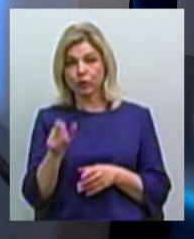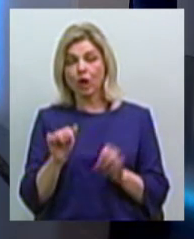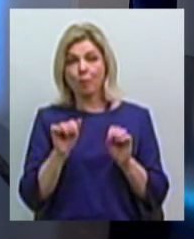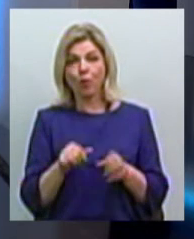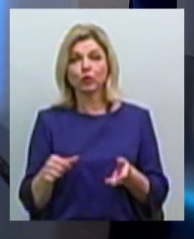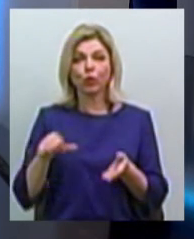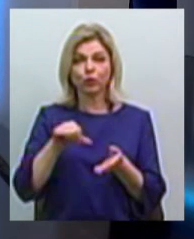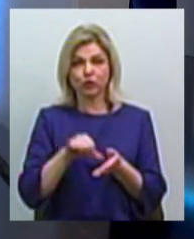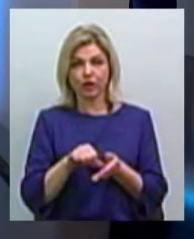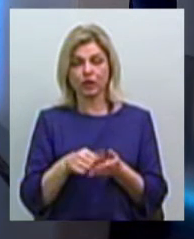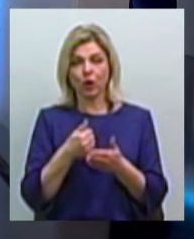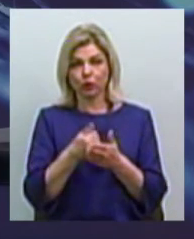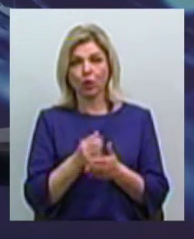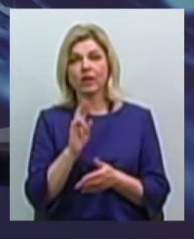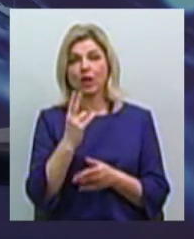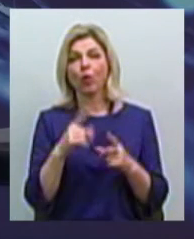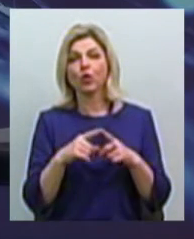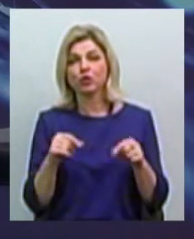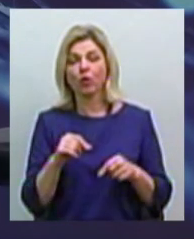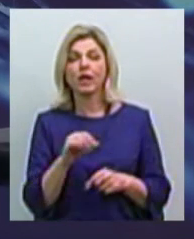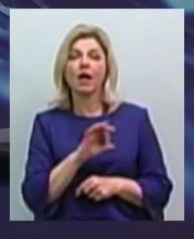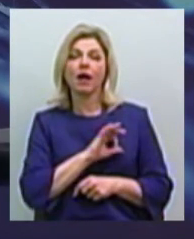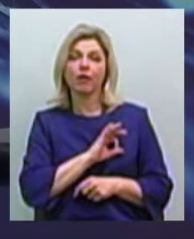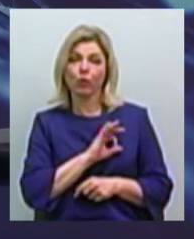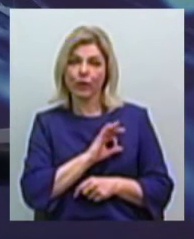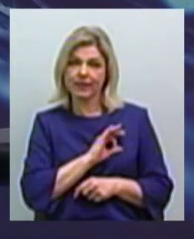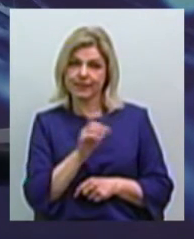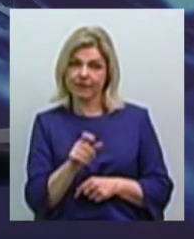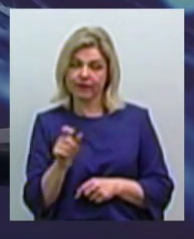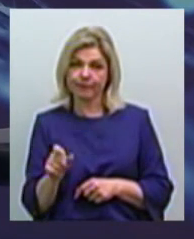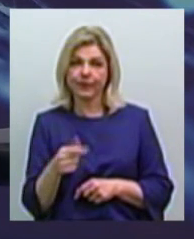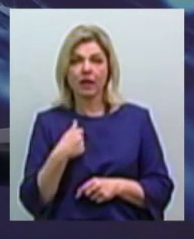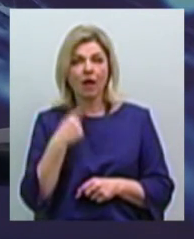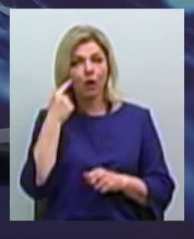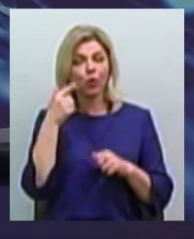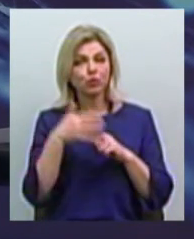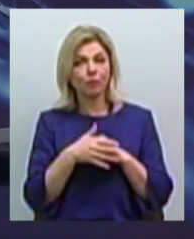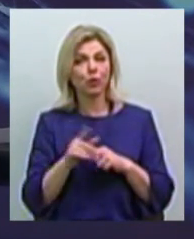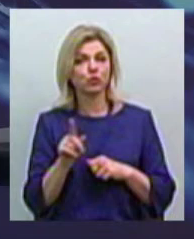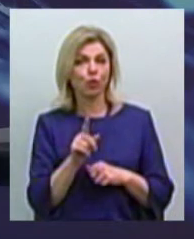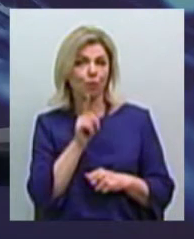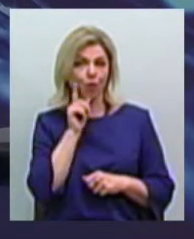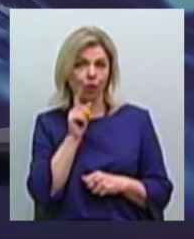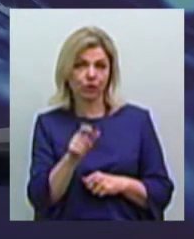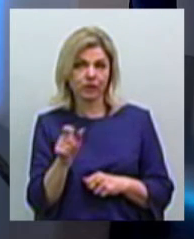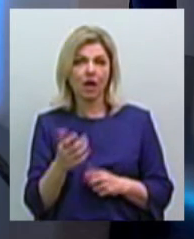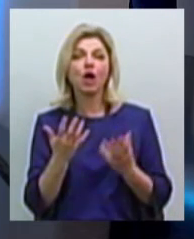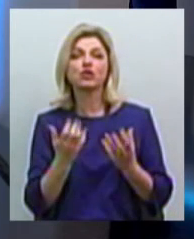до Миколаївської школи пара юристів? Я так розумію, що молодь, а